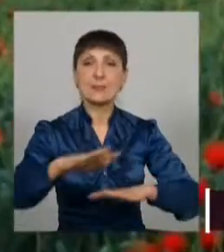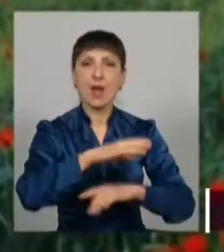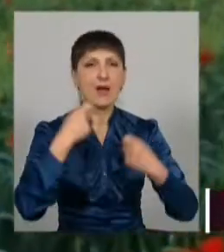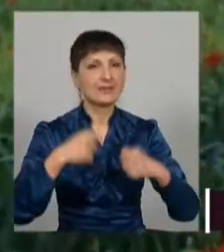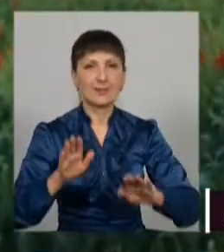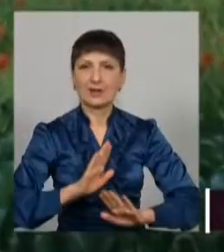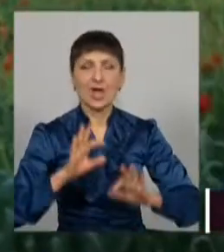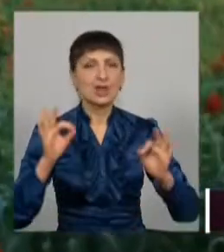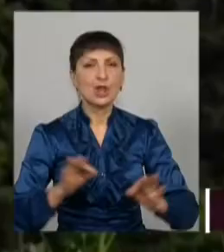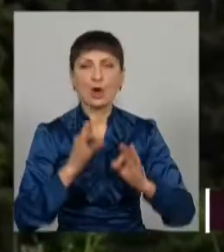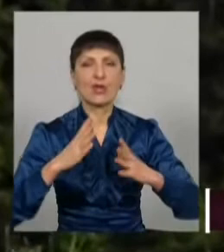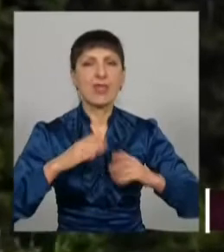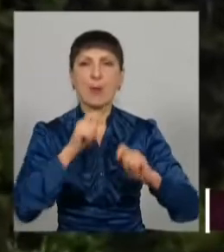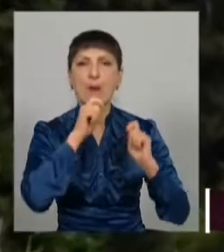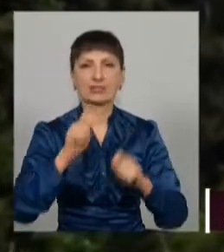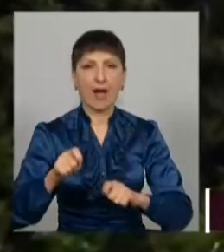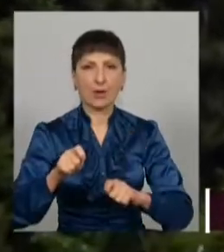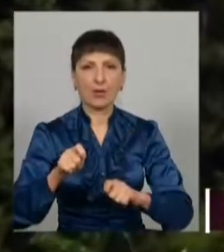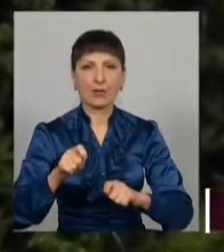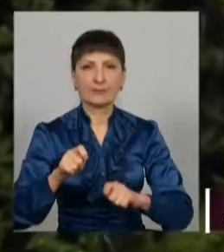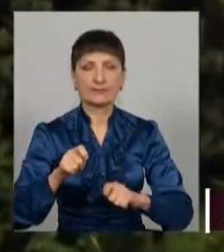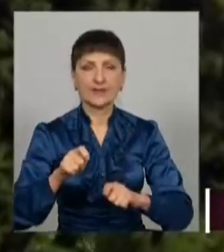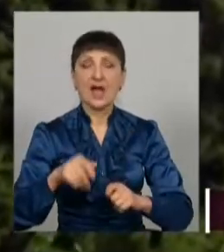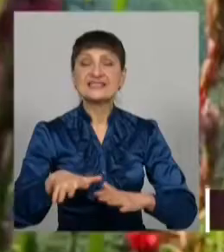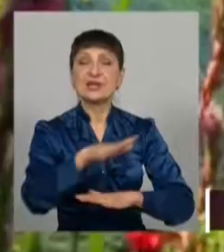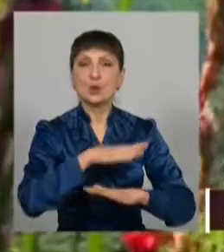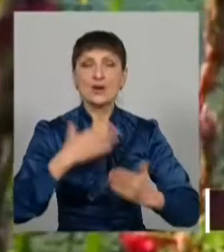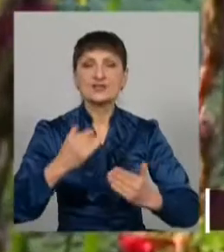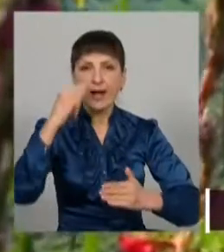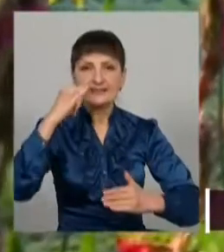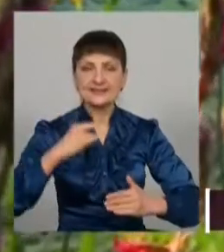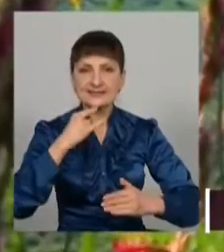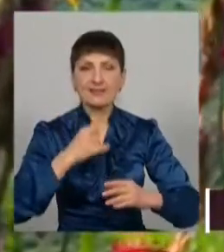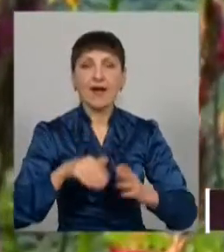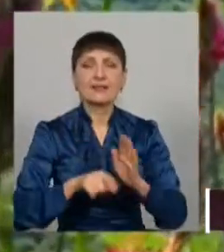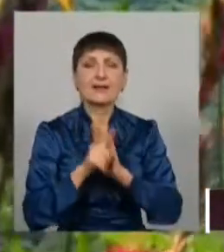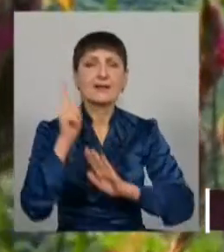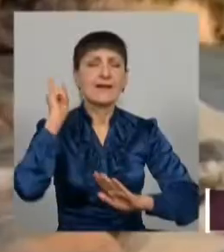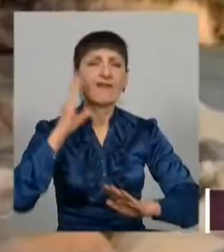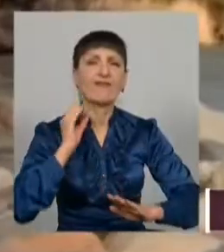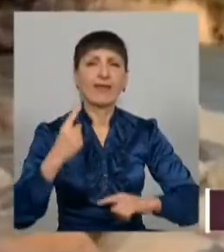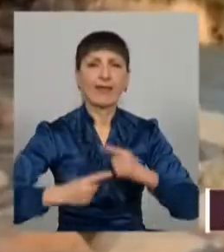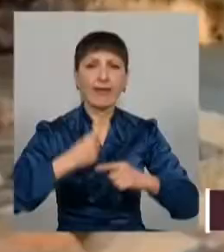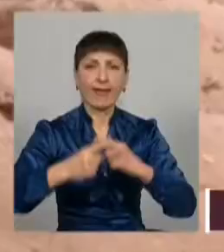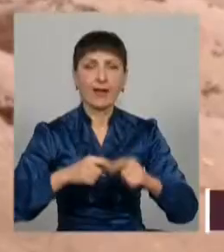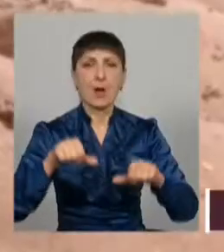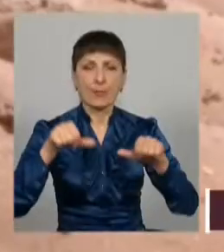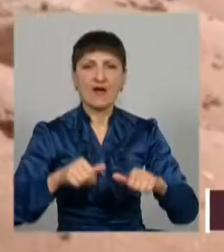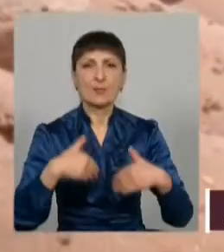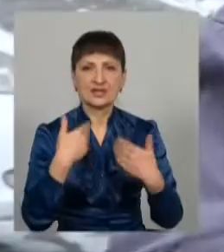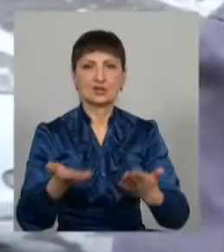и никогда не была подарком от кого-либо. Территория нынешнего Казахстана формировалась веками и по праву принадлежит